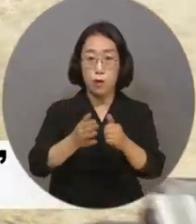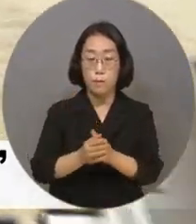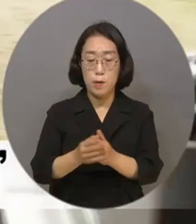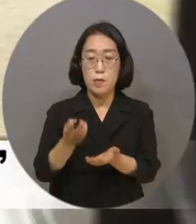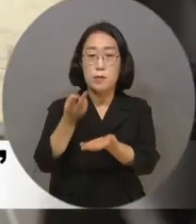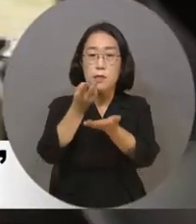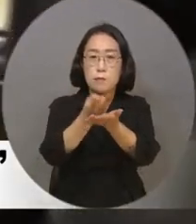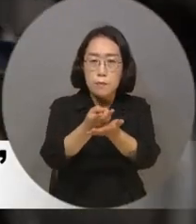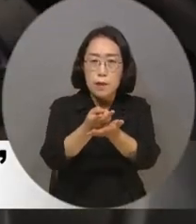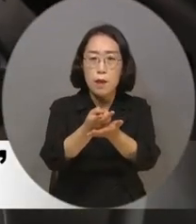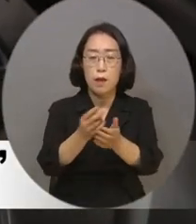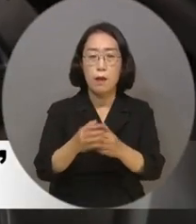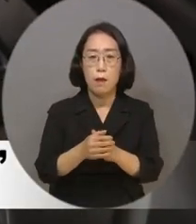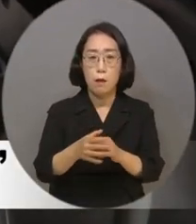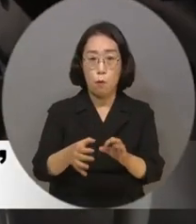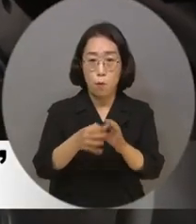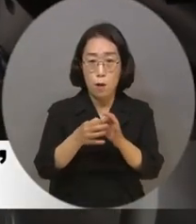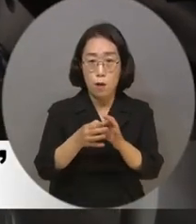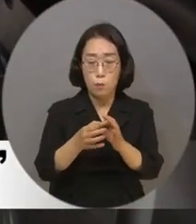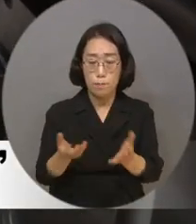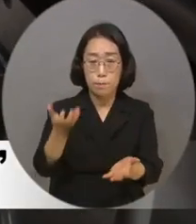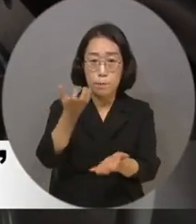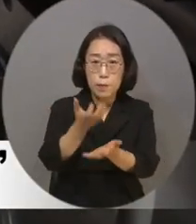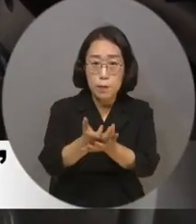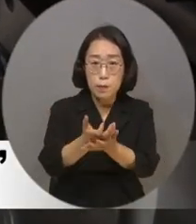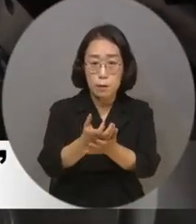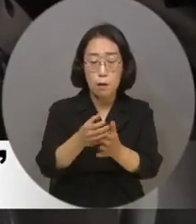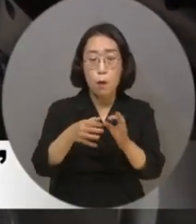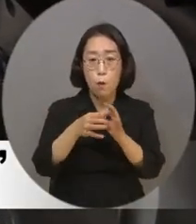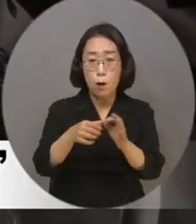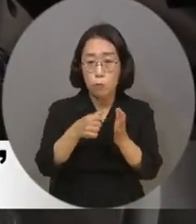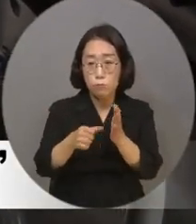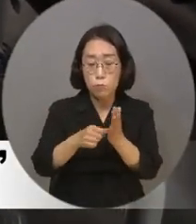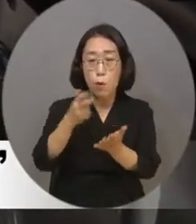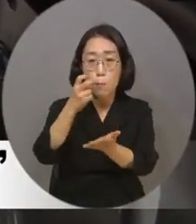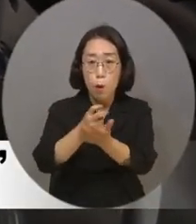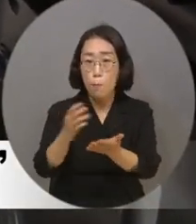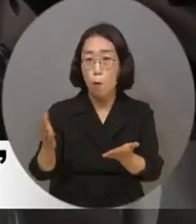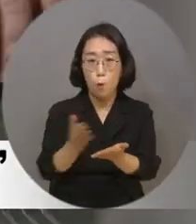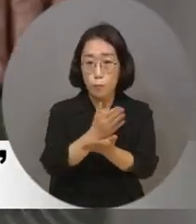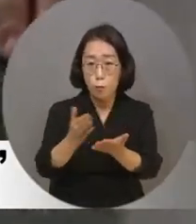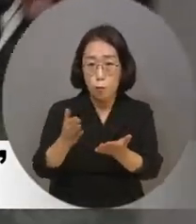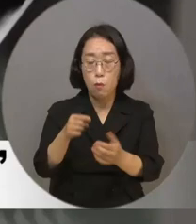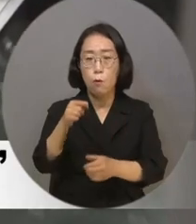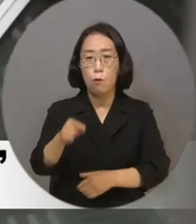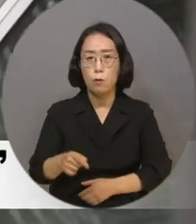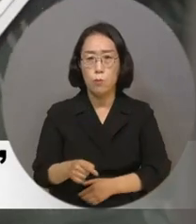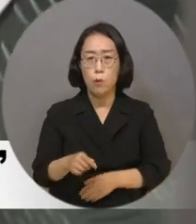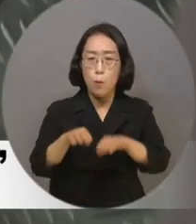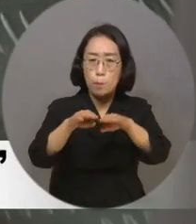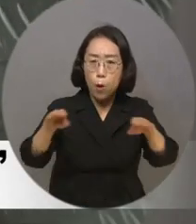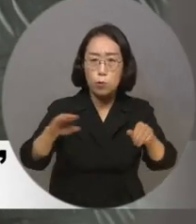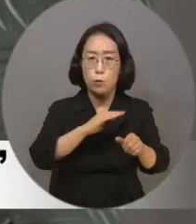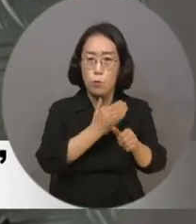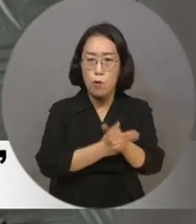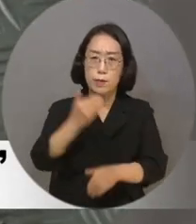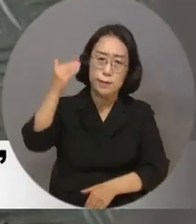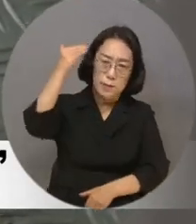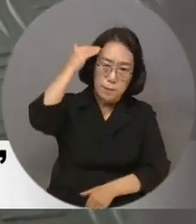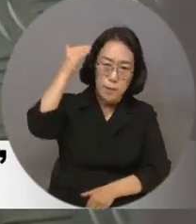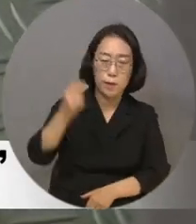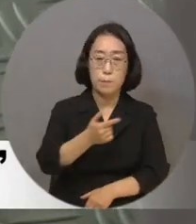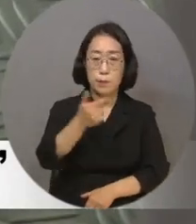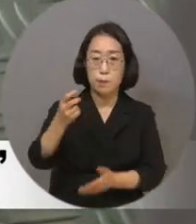휠체어를 이용하지 못하는 장애인을 위한 탑승 설비에 관한 규정을 두지 않은 것이 평등권을 침해한다며